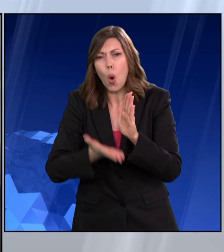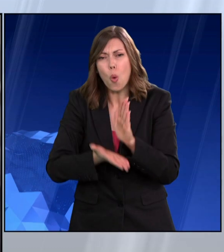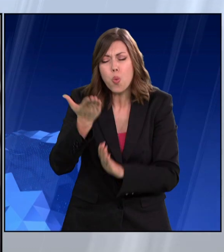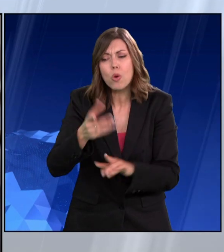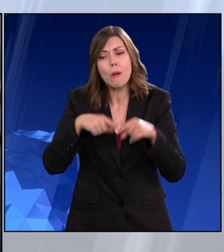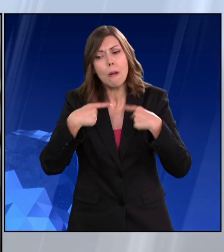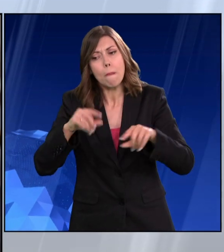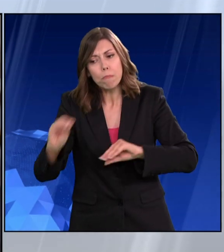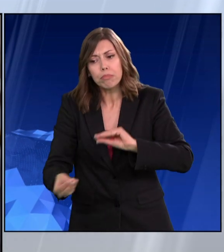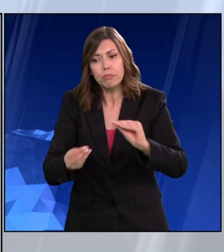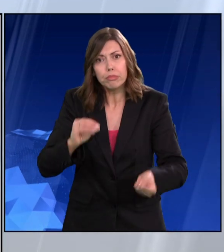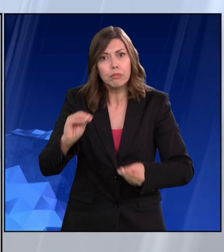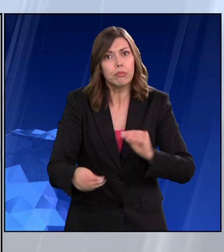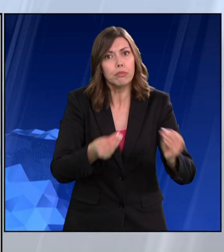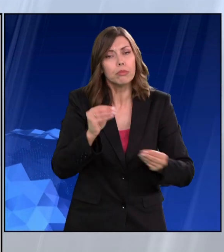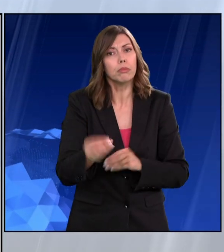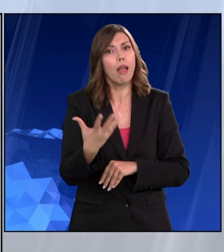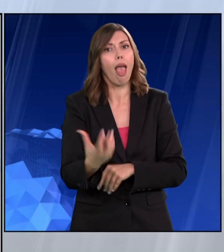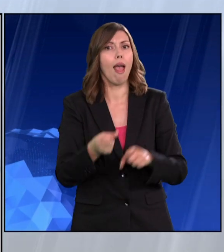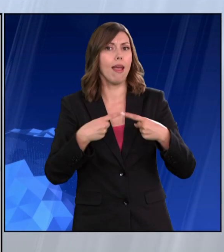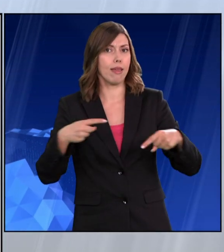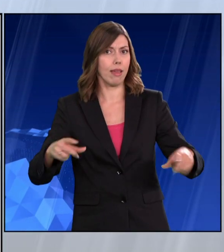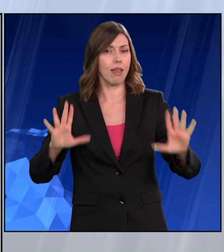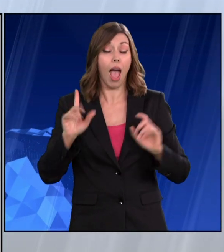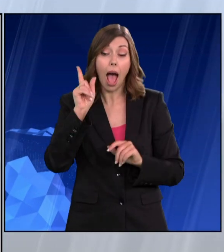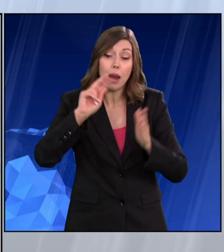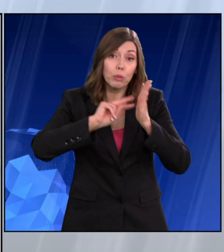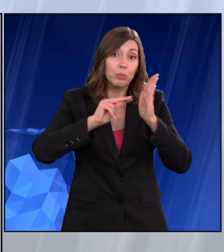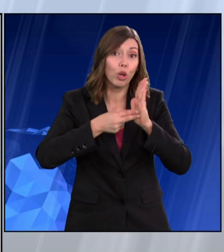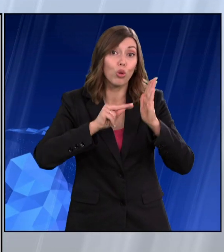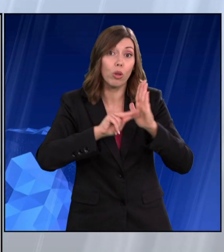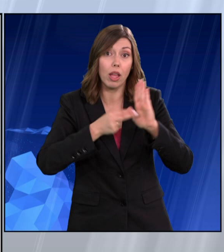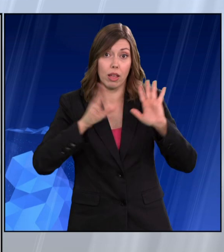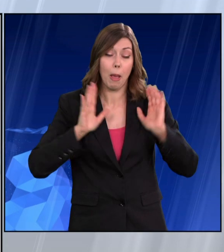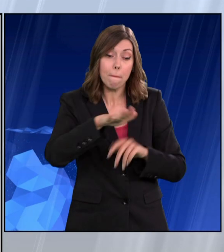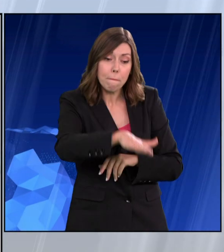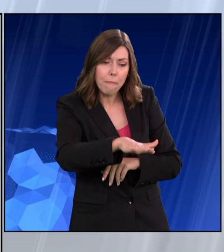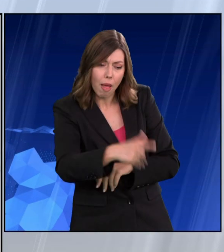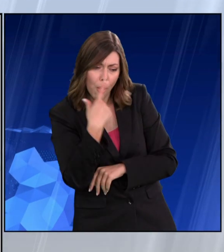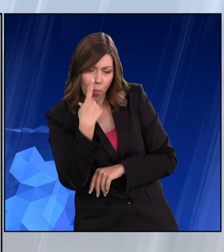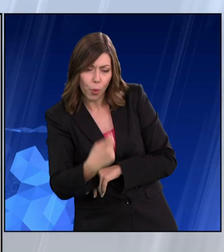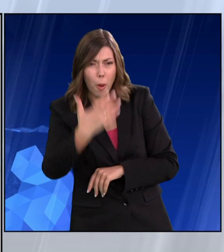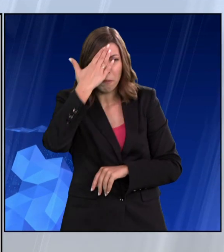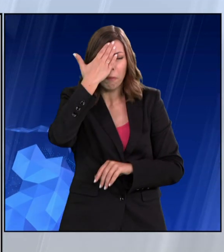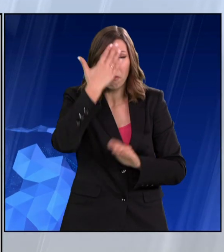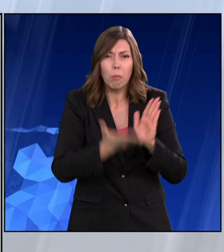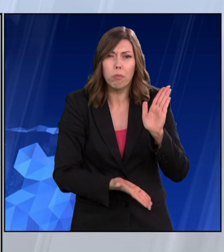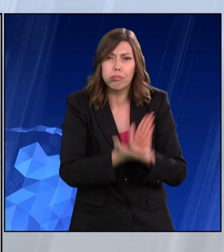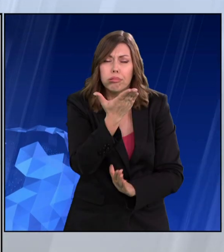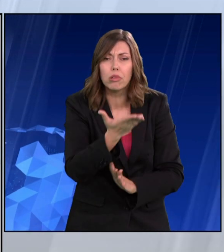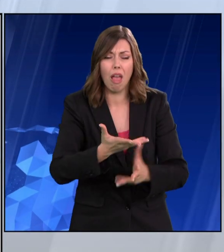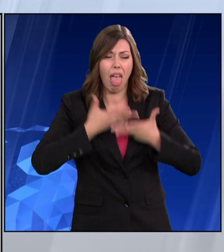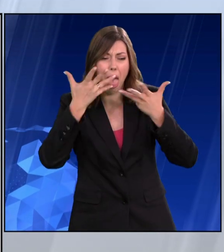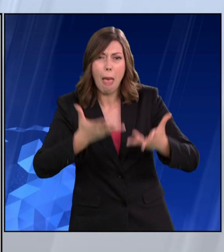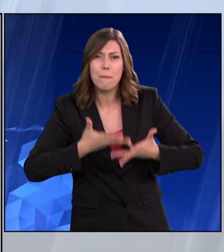Επομένως, κάθε φορά που ένα παιδί έχει πυρετό ή εμφανίζει εμετούς και διάρειες, θα πρέπει οι γονείς